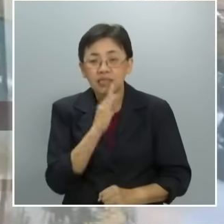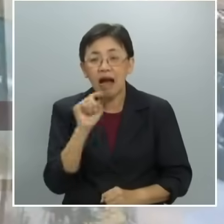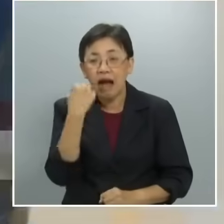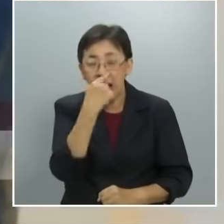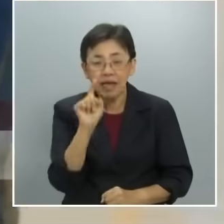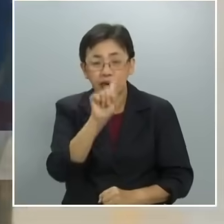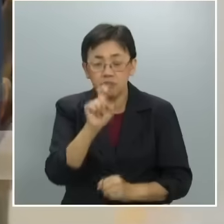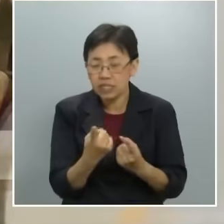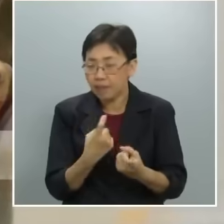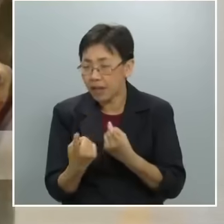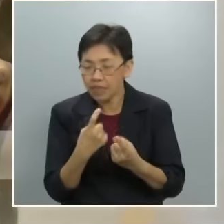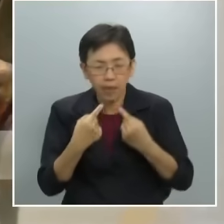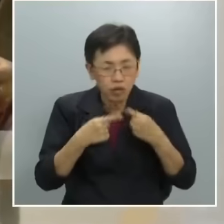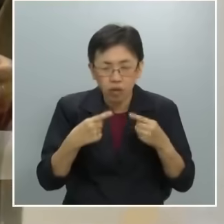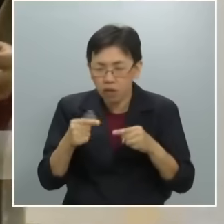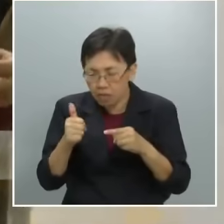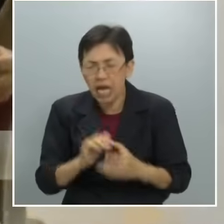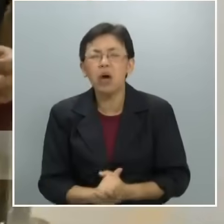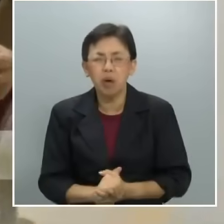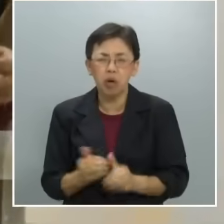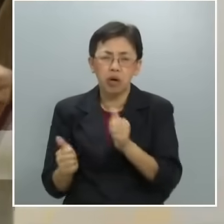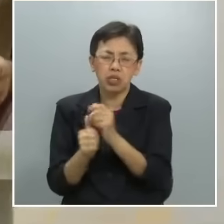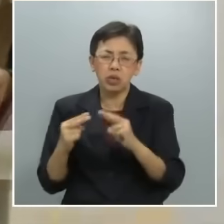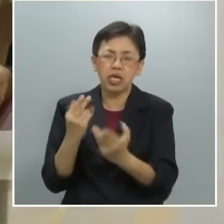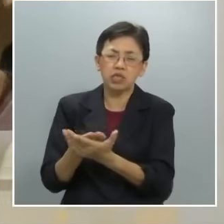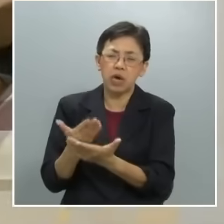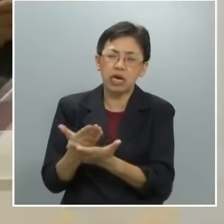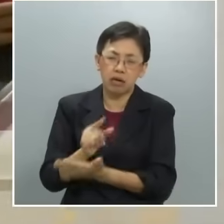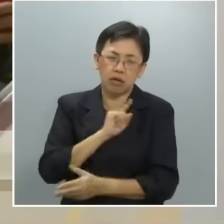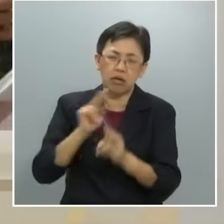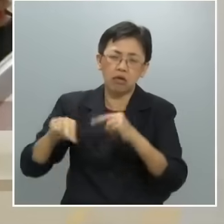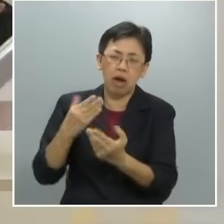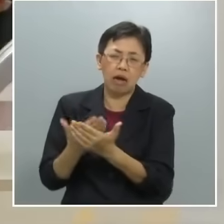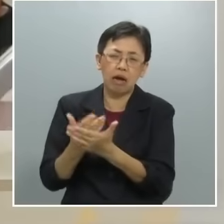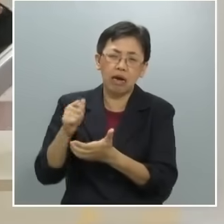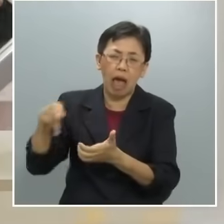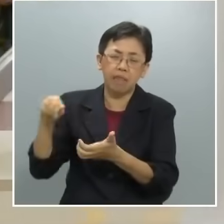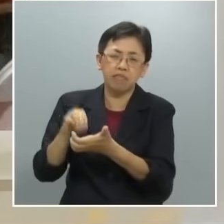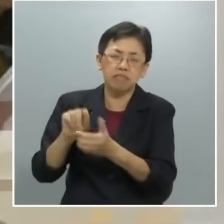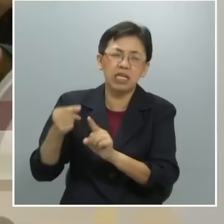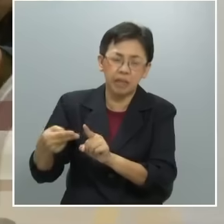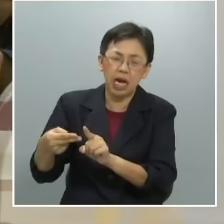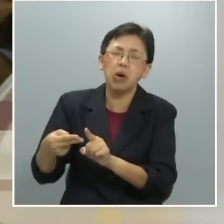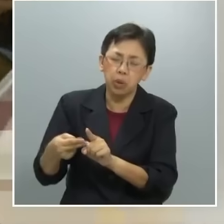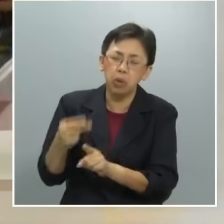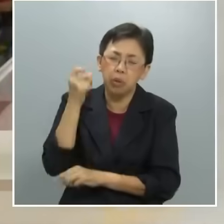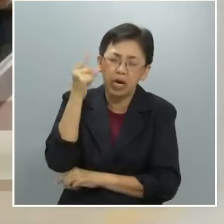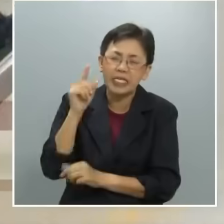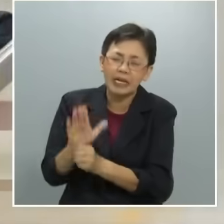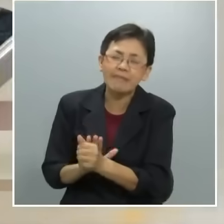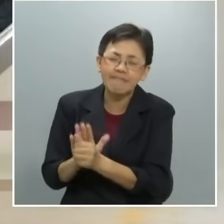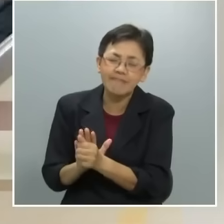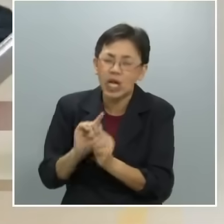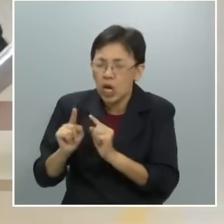ตอบได้เห็นใจคุณจุรพันธ์ในฐานะที่ดูแลเรื่องนี้แล้วก็คุยกับหลายฝ่ายอย่างที่บอกไป